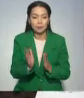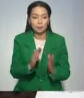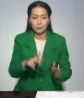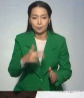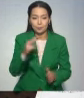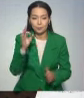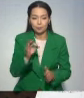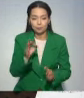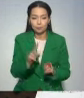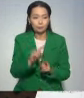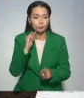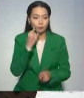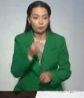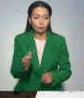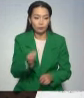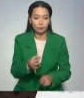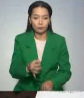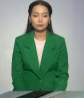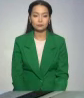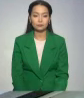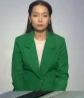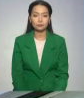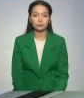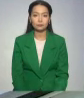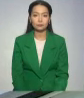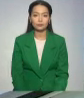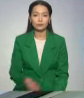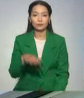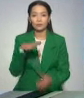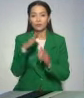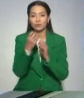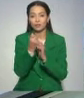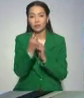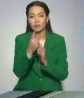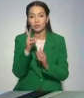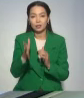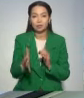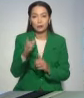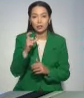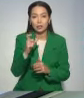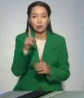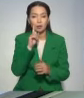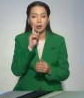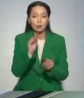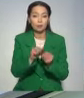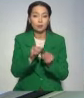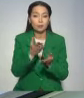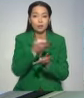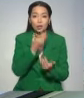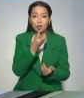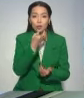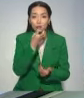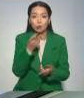процентов приходится на павлодарскую область в 11 многоэтажках Экибастуза Пока по-прежнему нет тепла